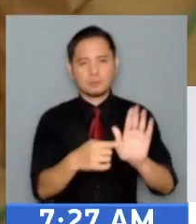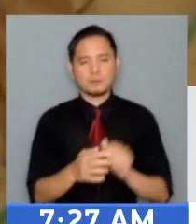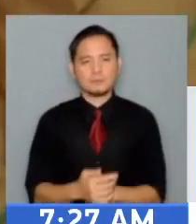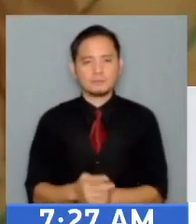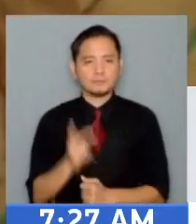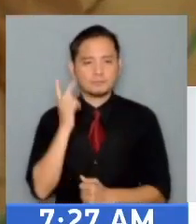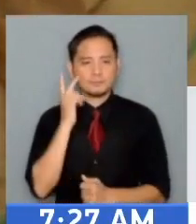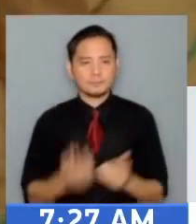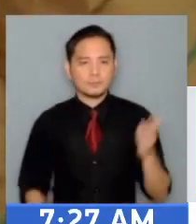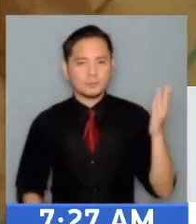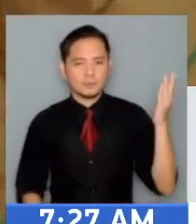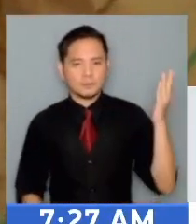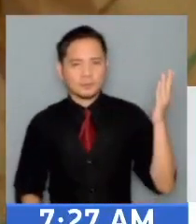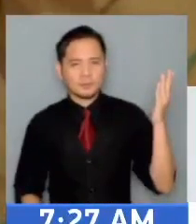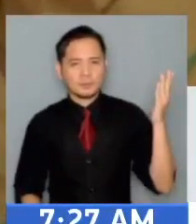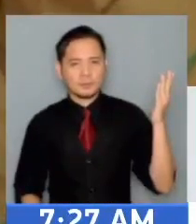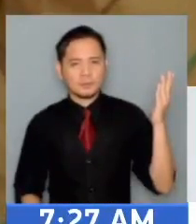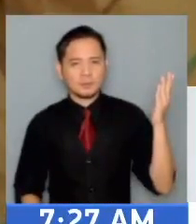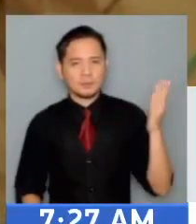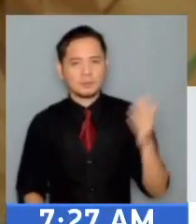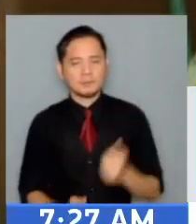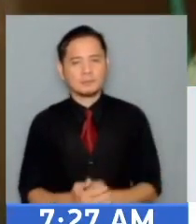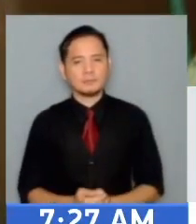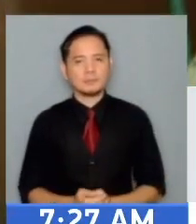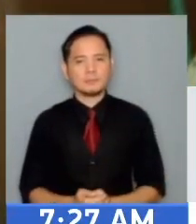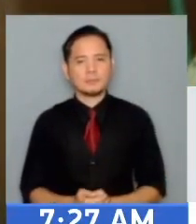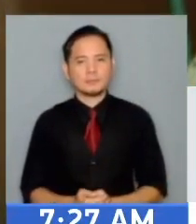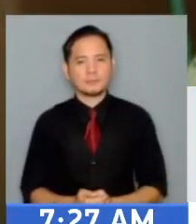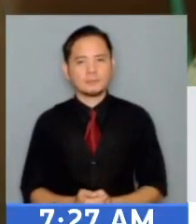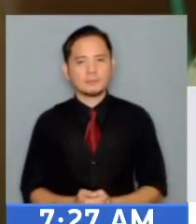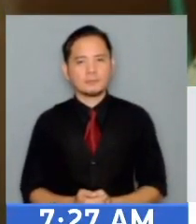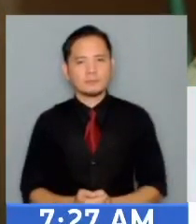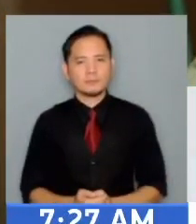Yung lagi kong wini-wish pag birthday ko.